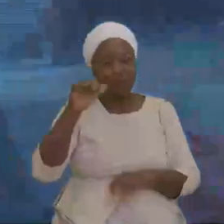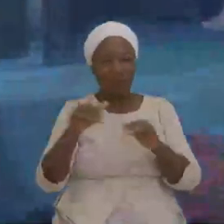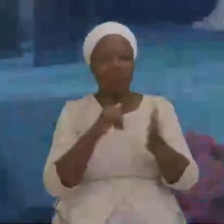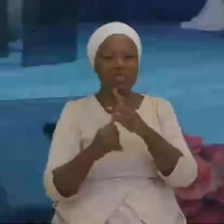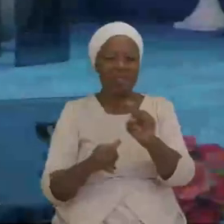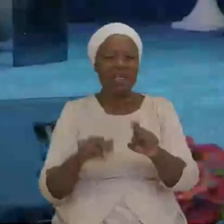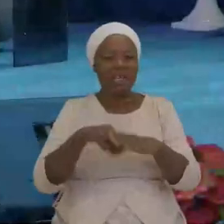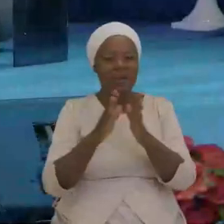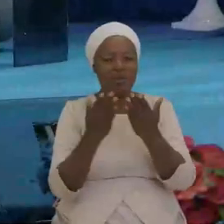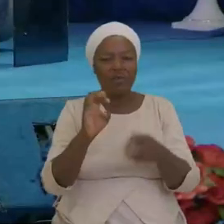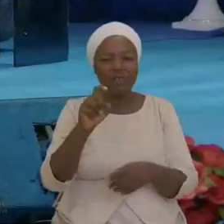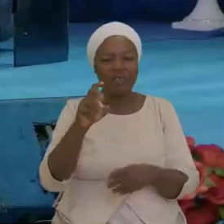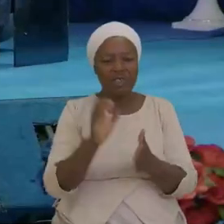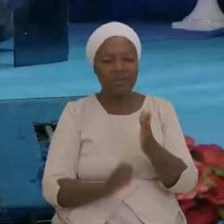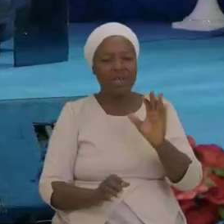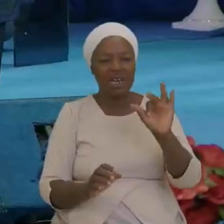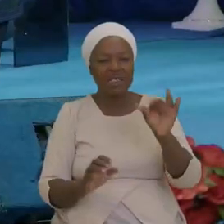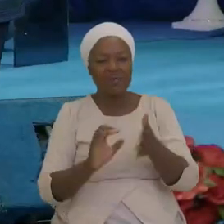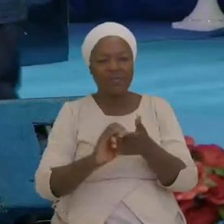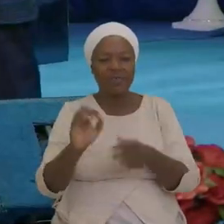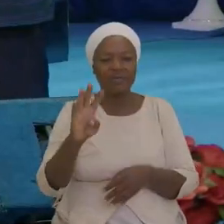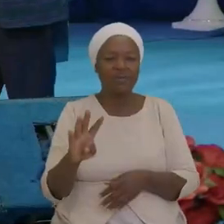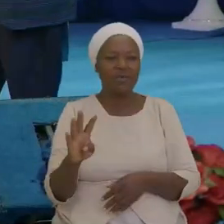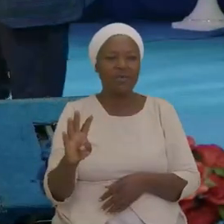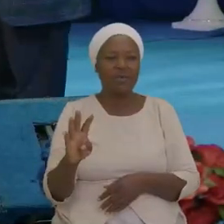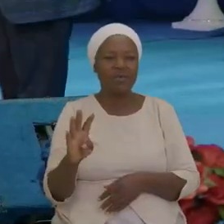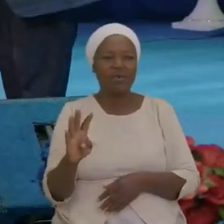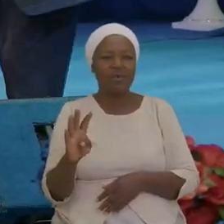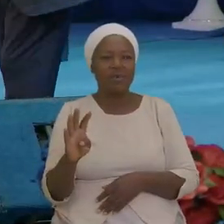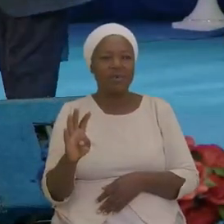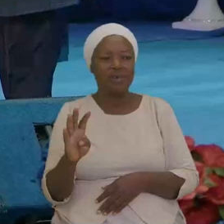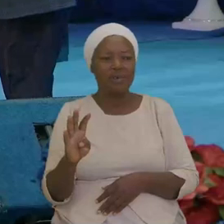Exode 19, verset 4.